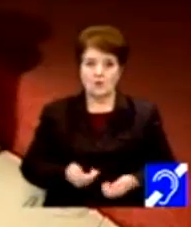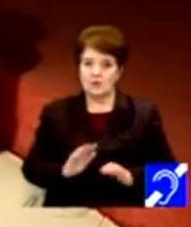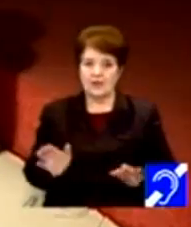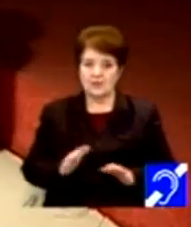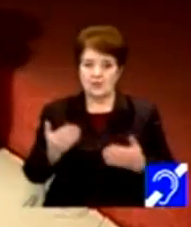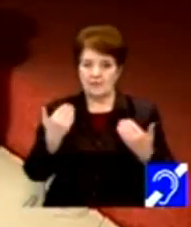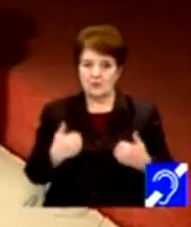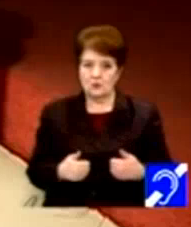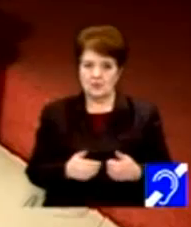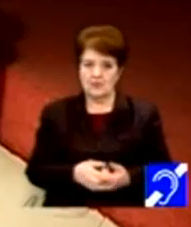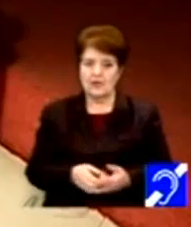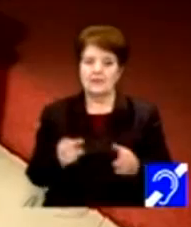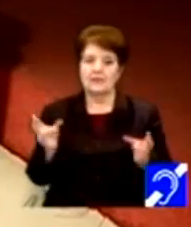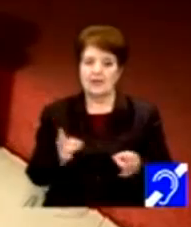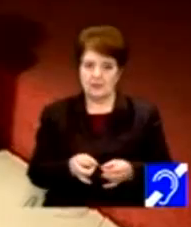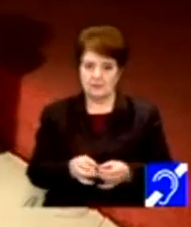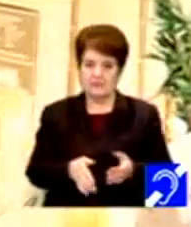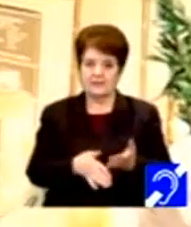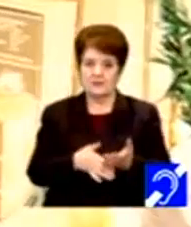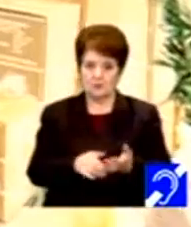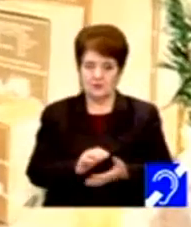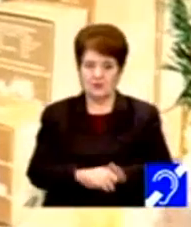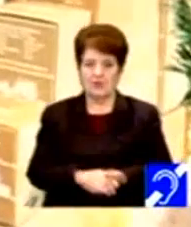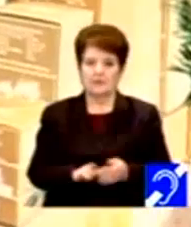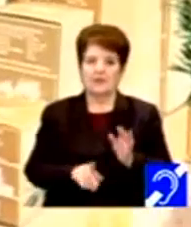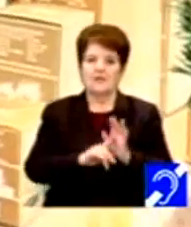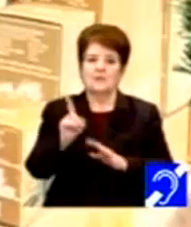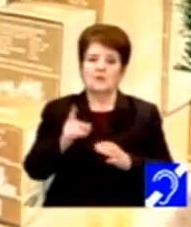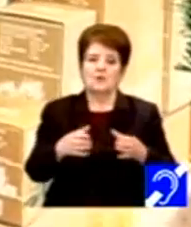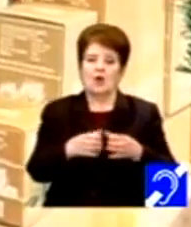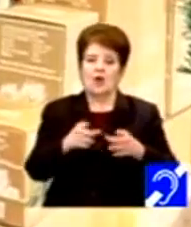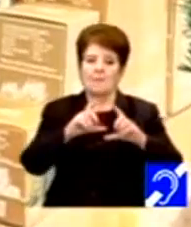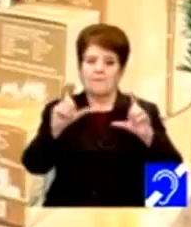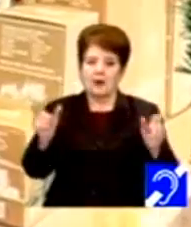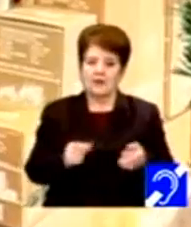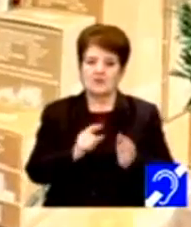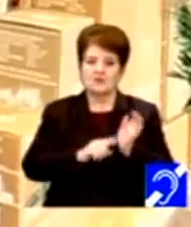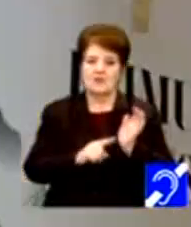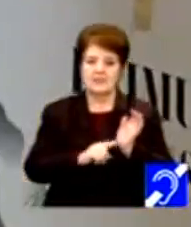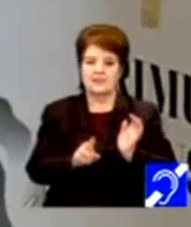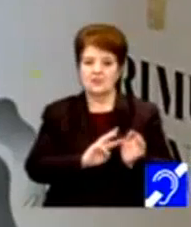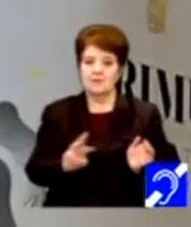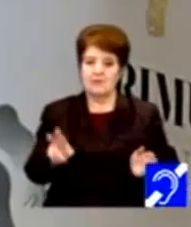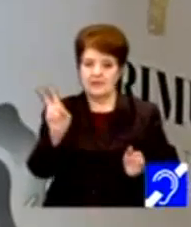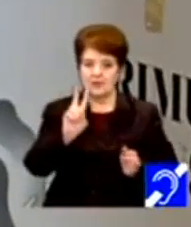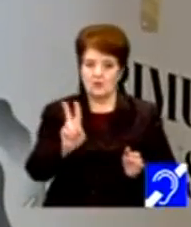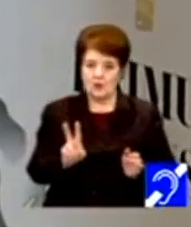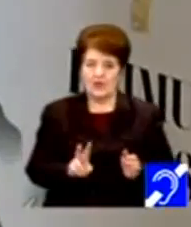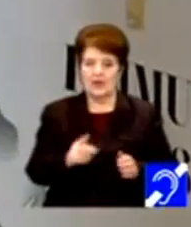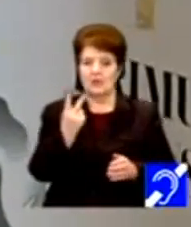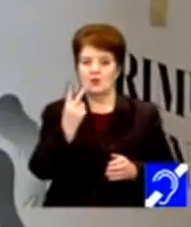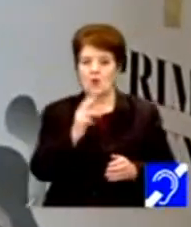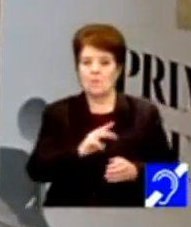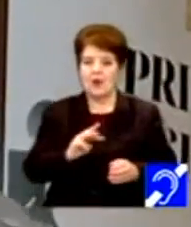doar pentru sine, trebuie să ajute. De la începutul campaniei s-au adunat peste 60.000 de dolari din cele peste